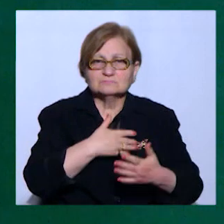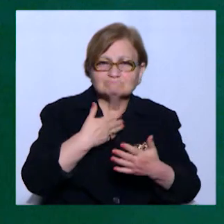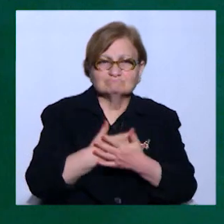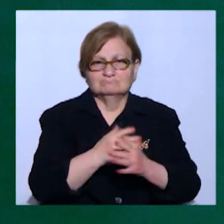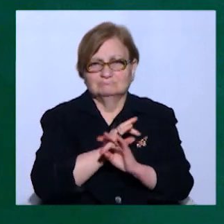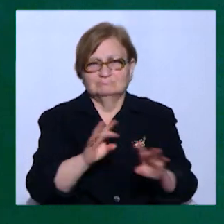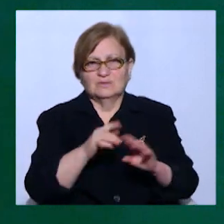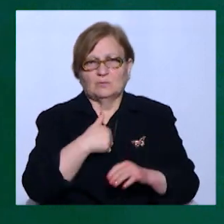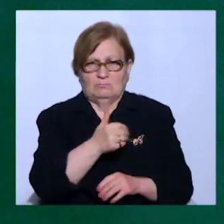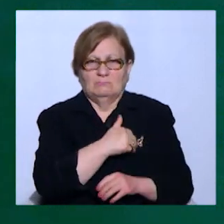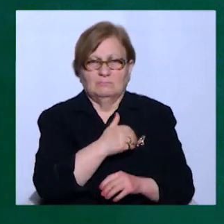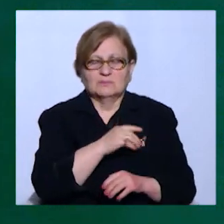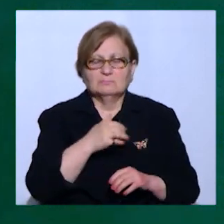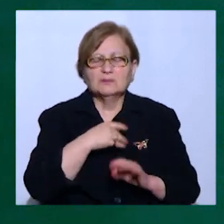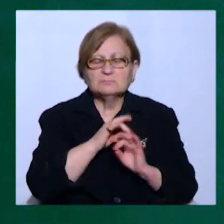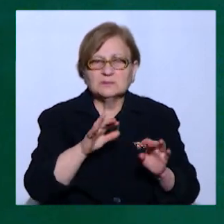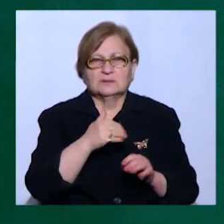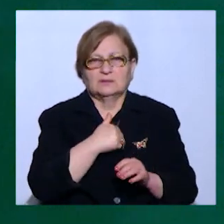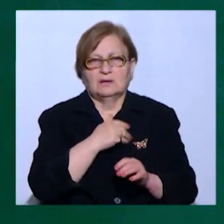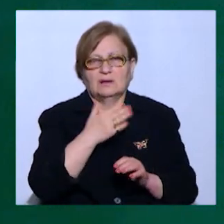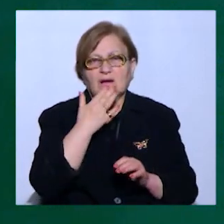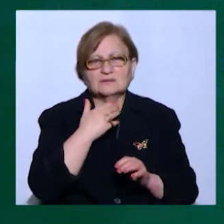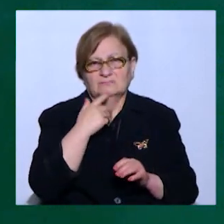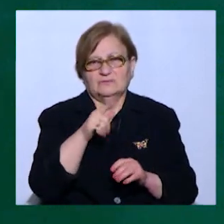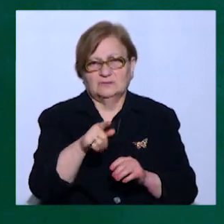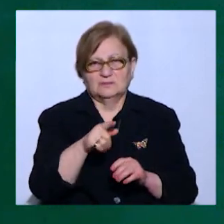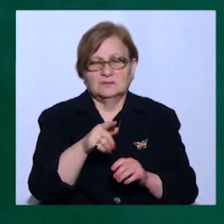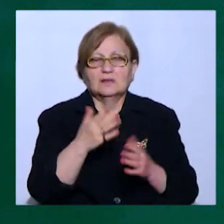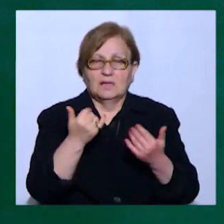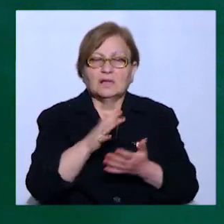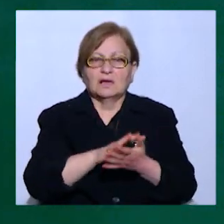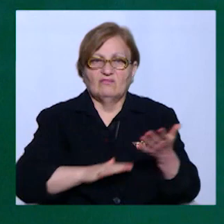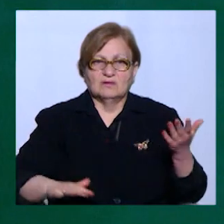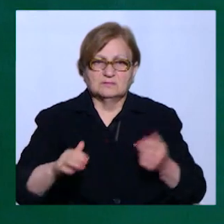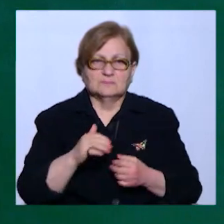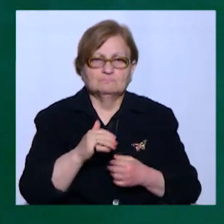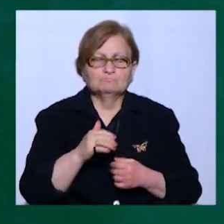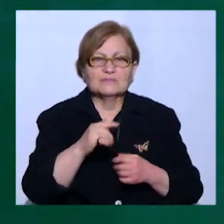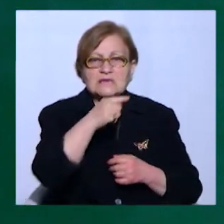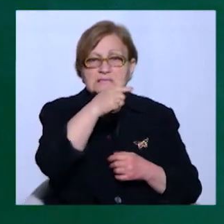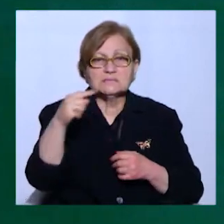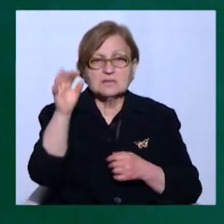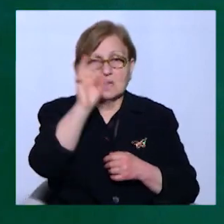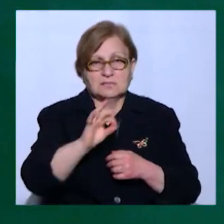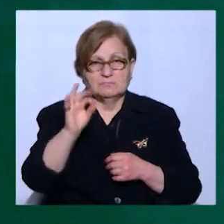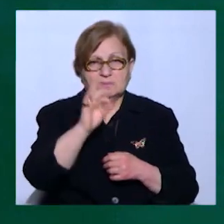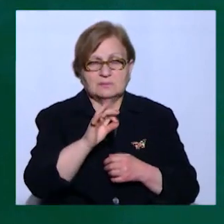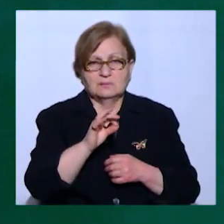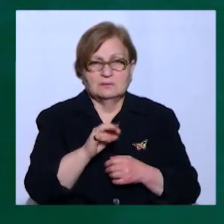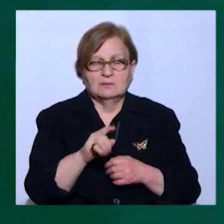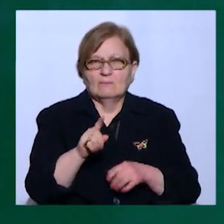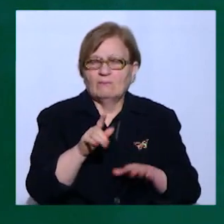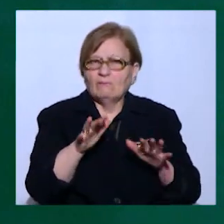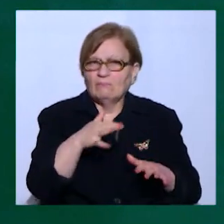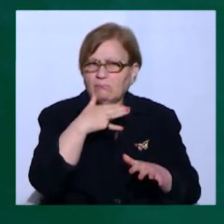რაც არ არის ნელი გასაგები და ყველა შესაძლებელი. მოდი გავაგრძელოთ ახლა ისე წილადებს ლაპარაკი. იტყვით რატო